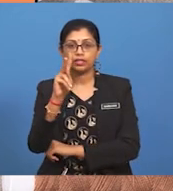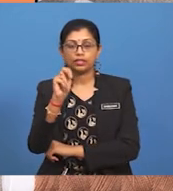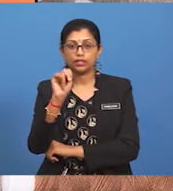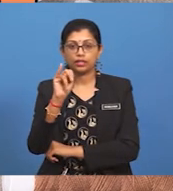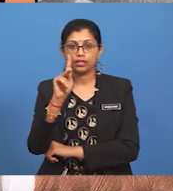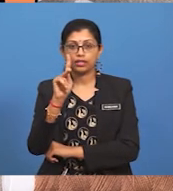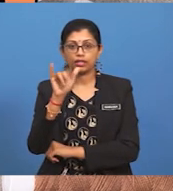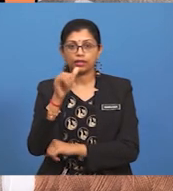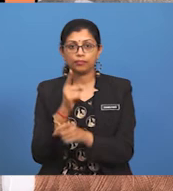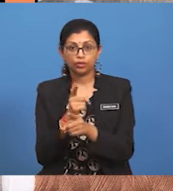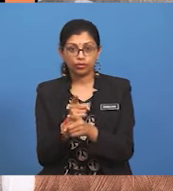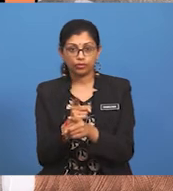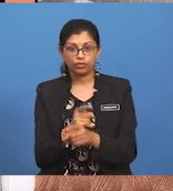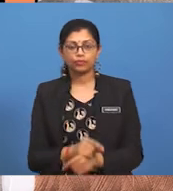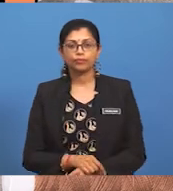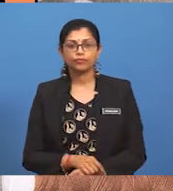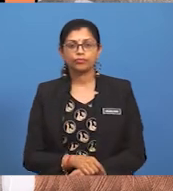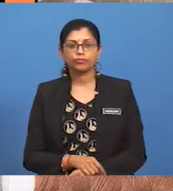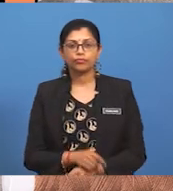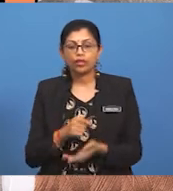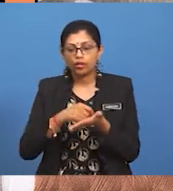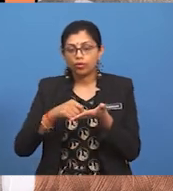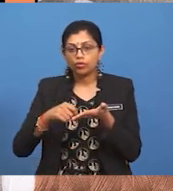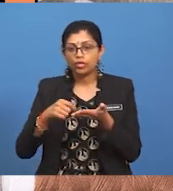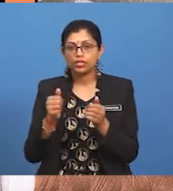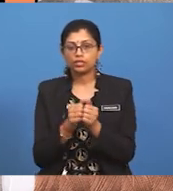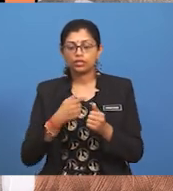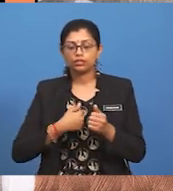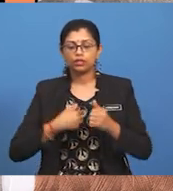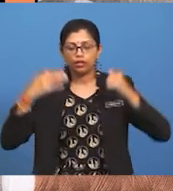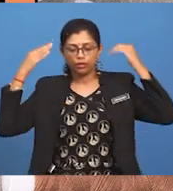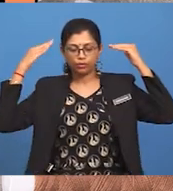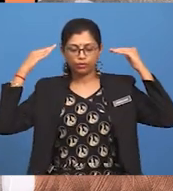dan paling penting, belajar mendrap pola dengan keadaan yang tenang.